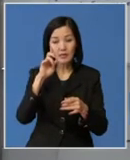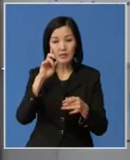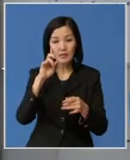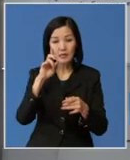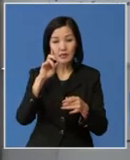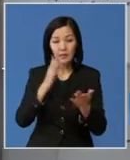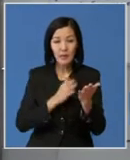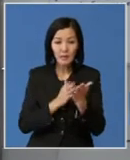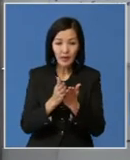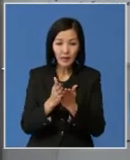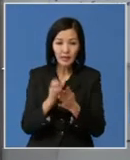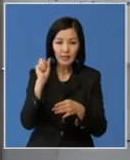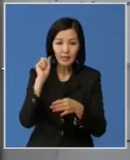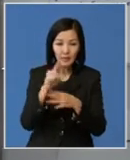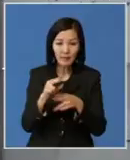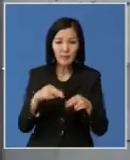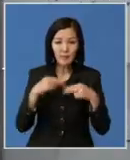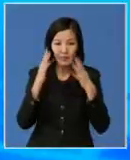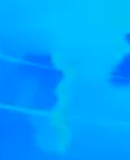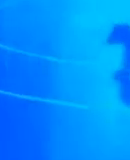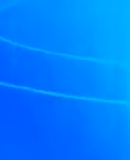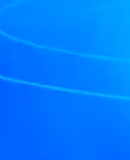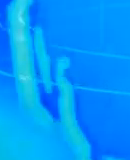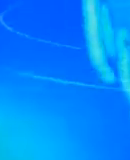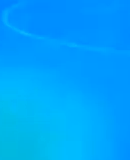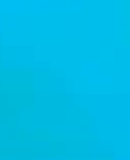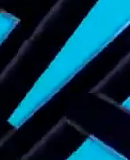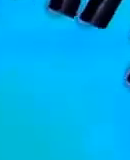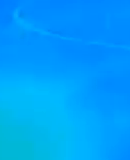үкіметіміздің бағыт-бағдары, назары деп білсек болады.